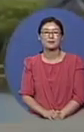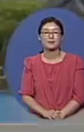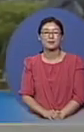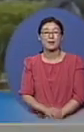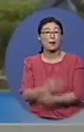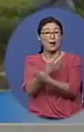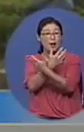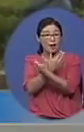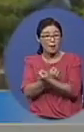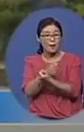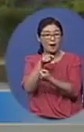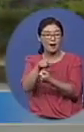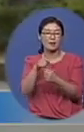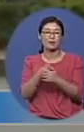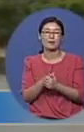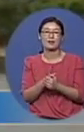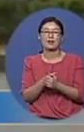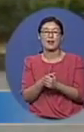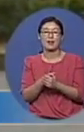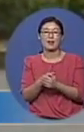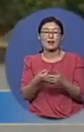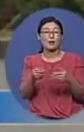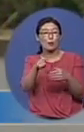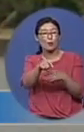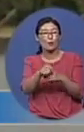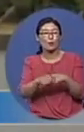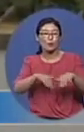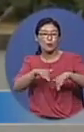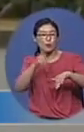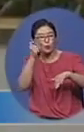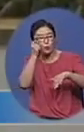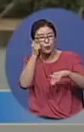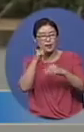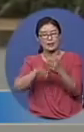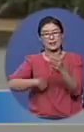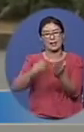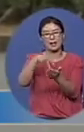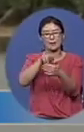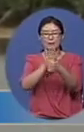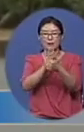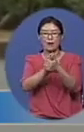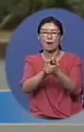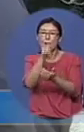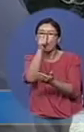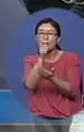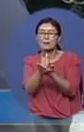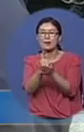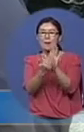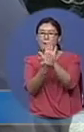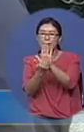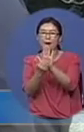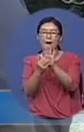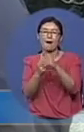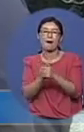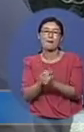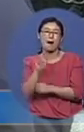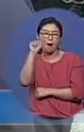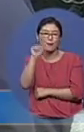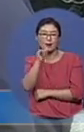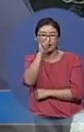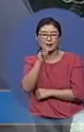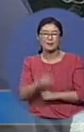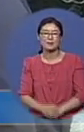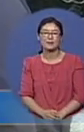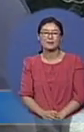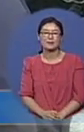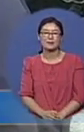이번 협약을 통해 세 기관은 노숙인 자리 쩡 과 노스 김 피의 범죄예방 캠페인 등을 진행할 예정입니다 서울시와